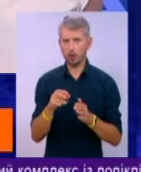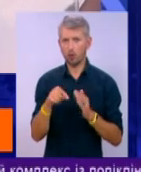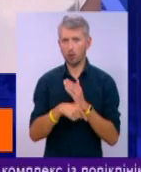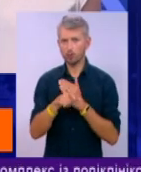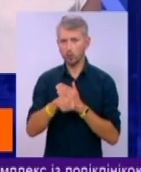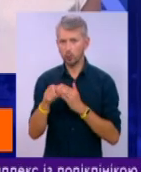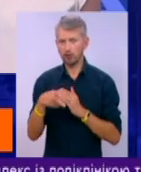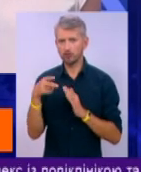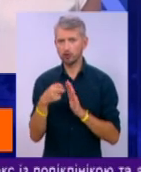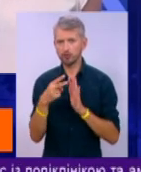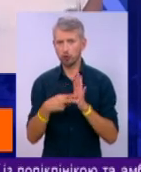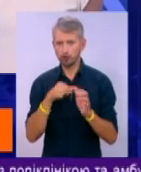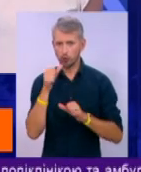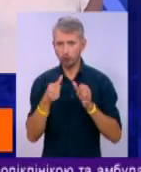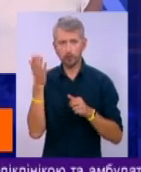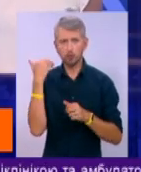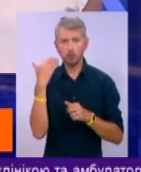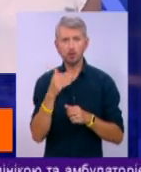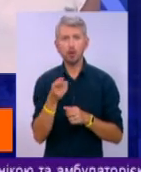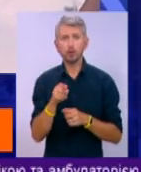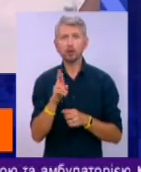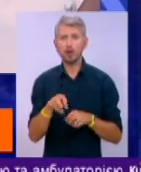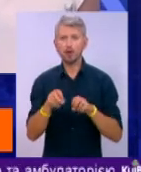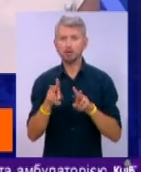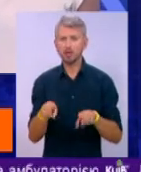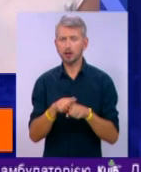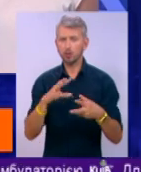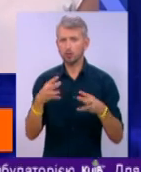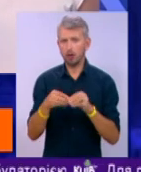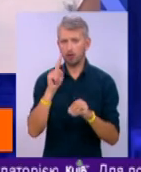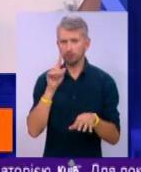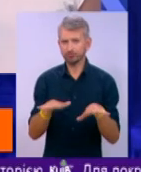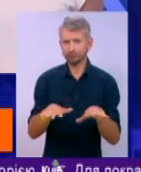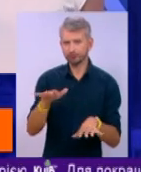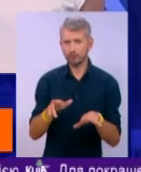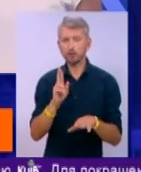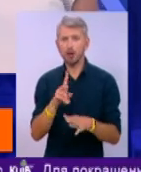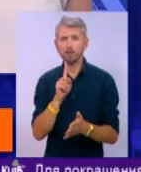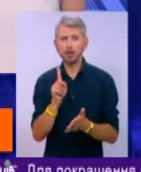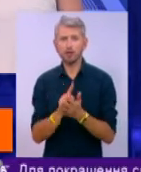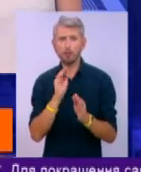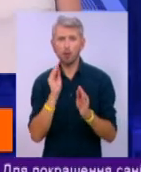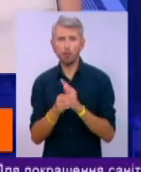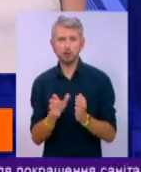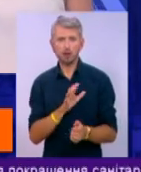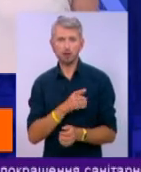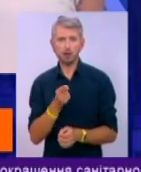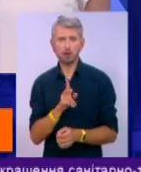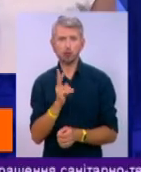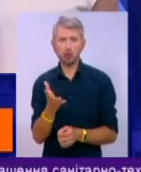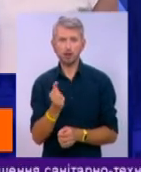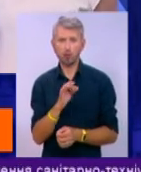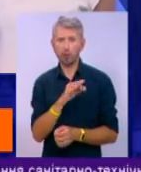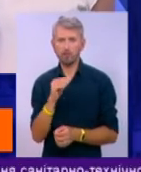у 2017 році. Тоді як експерти такі результати ставлять під сумнів. Як вдається приховувати статки тим, хто